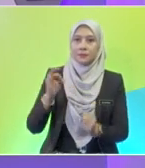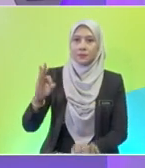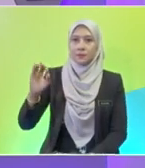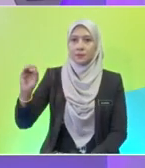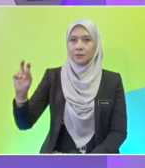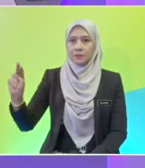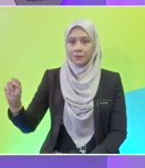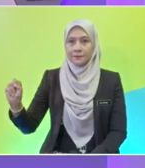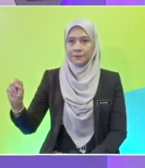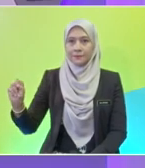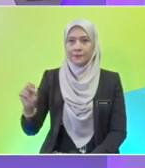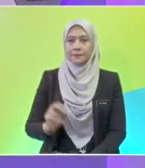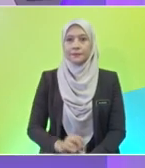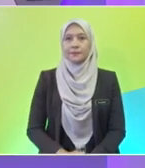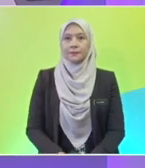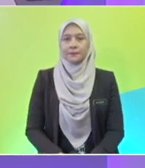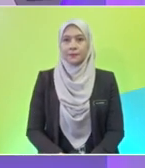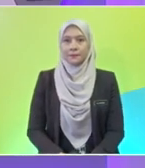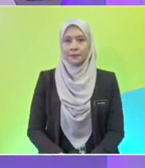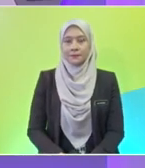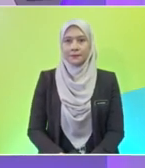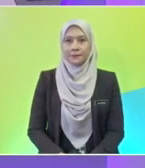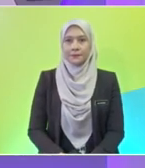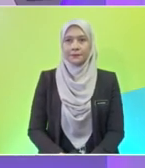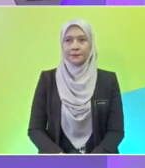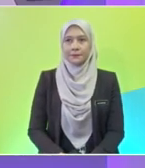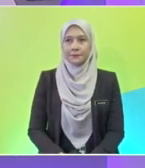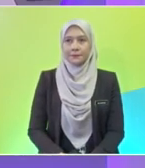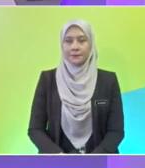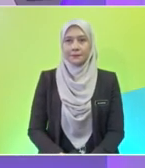antara hydrogen dan nitrogen